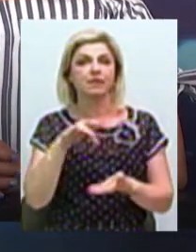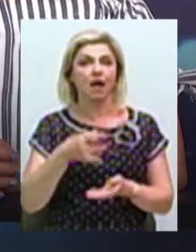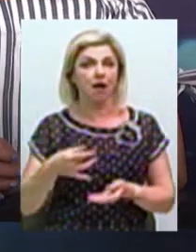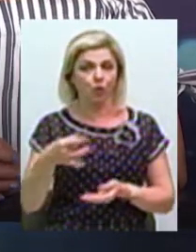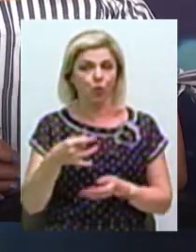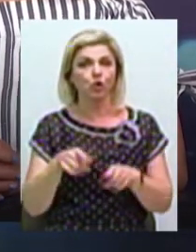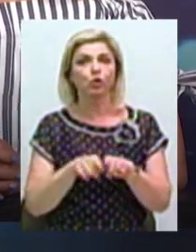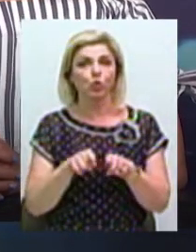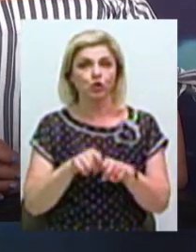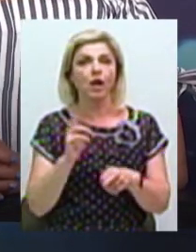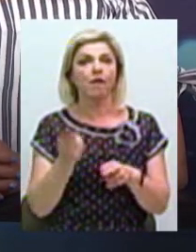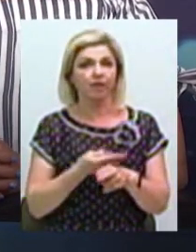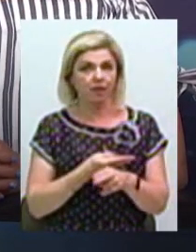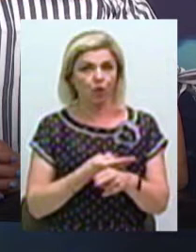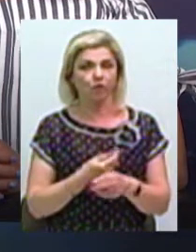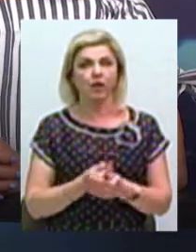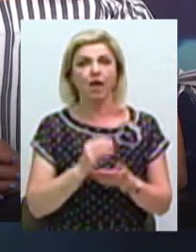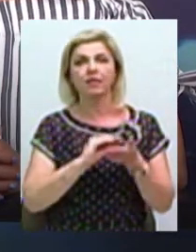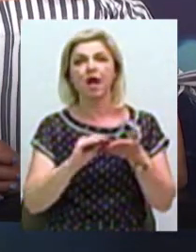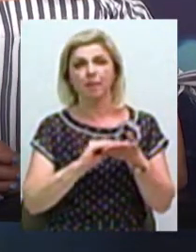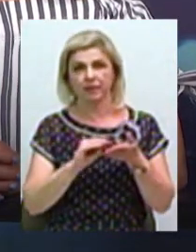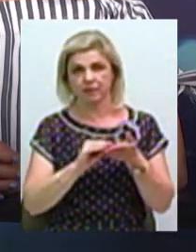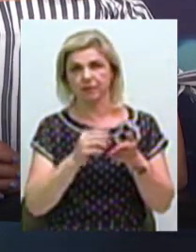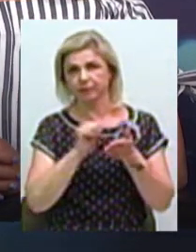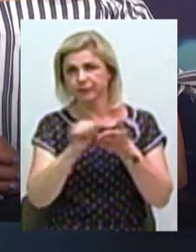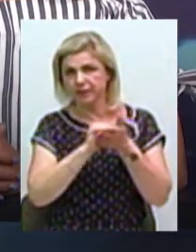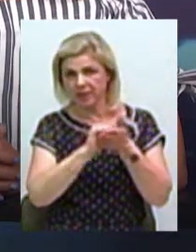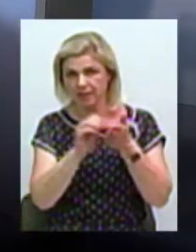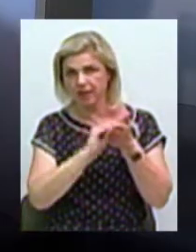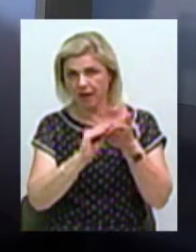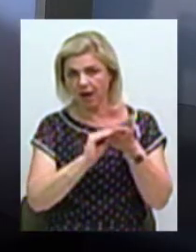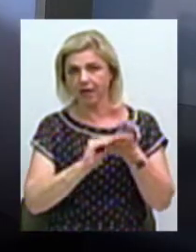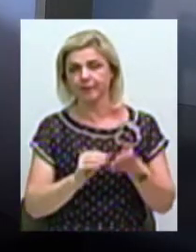также ликвидировали надписи.